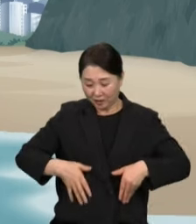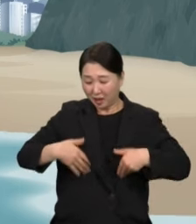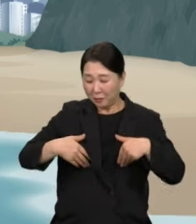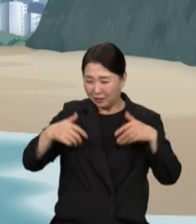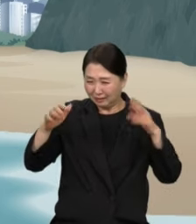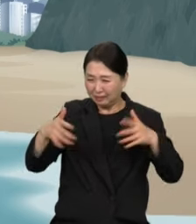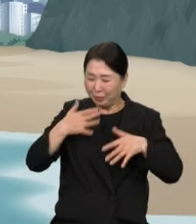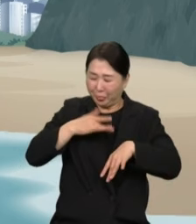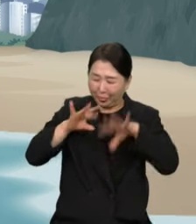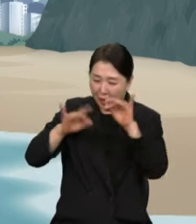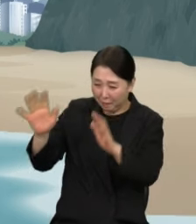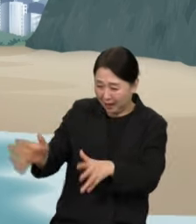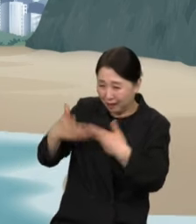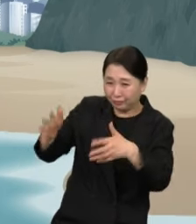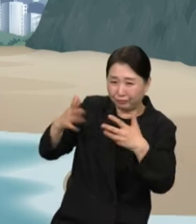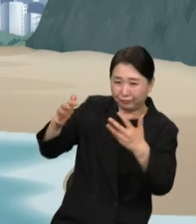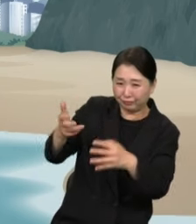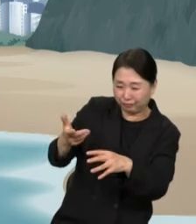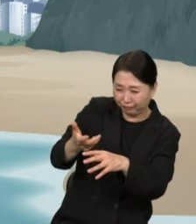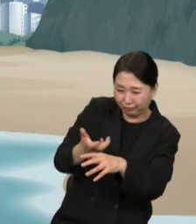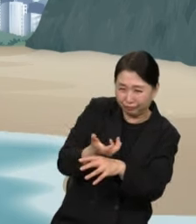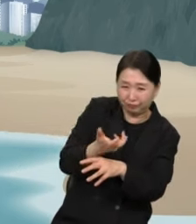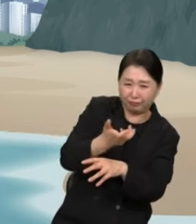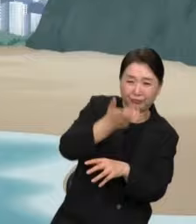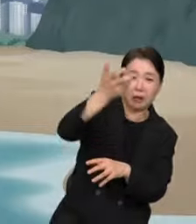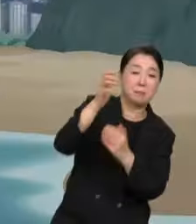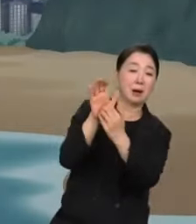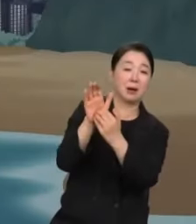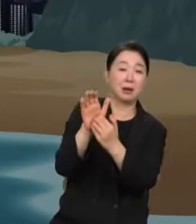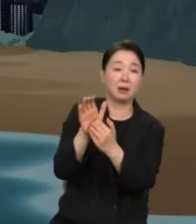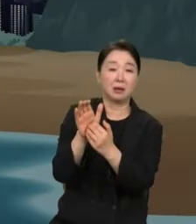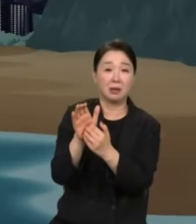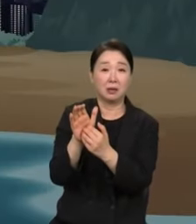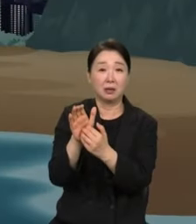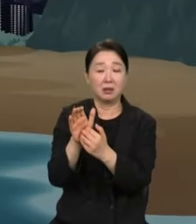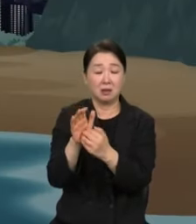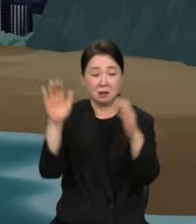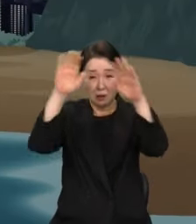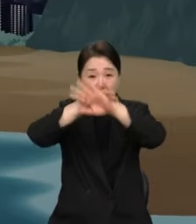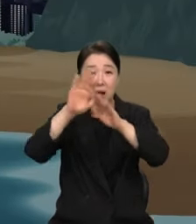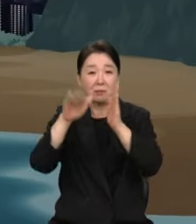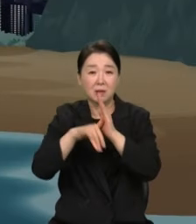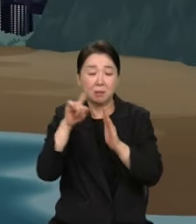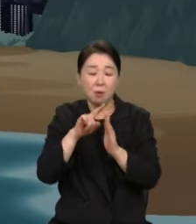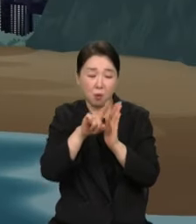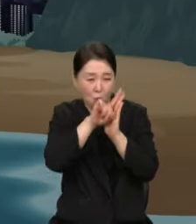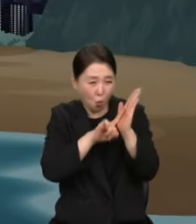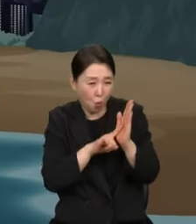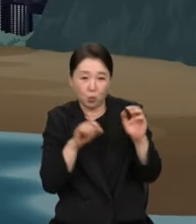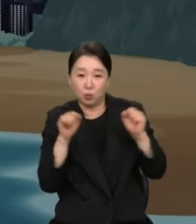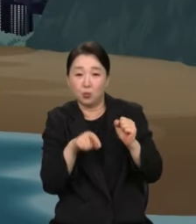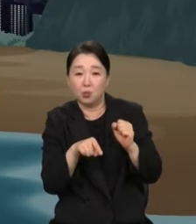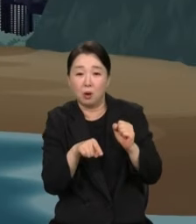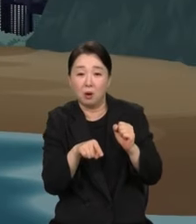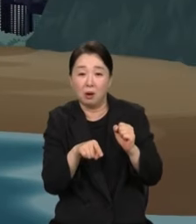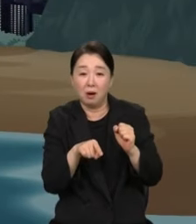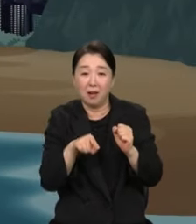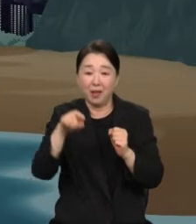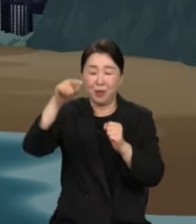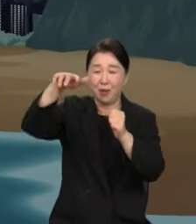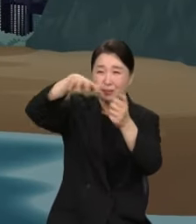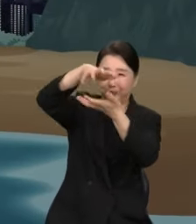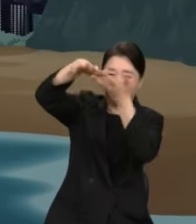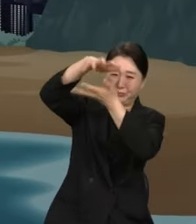뜨겁고 습한 공기인 하층 Z 기류를 막습니다 하지만 밤이 되면 온도가 내려가면서 하층 Z